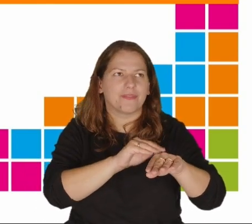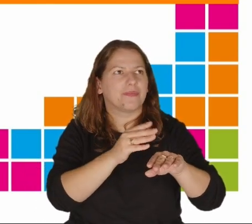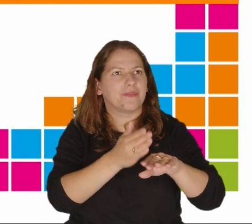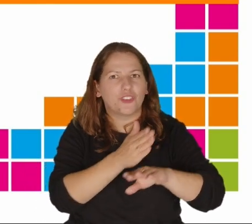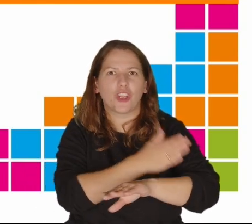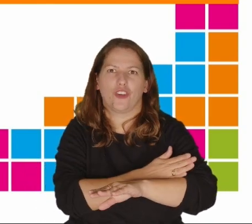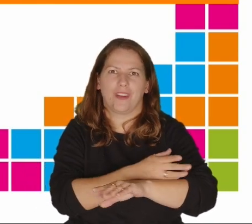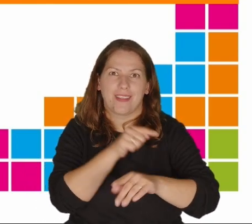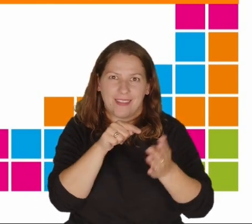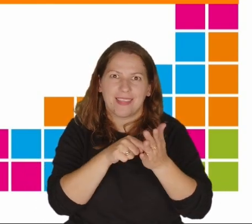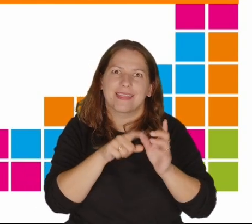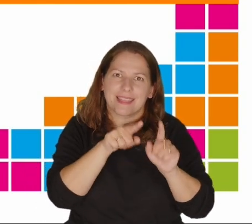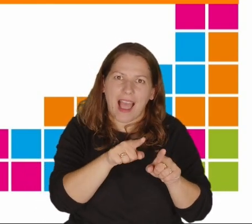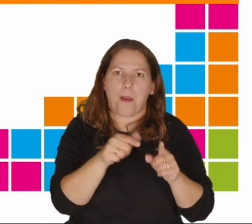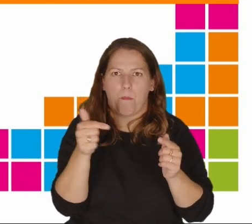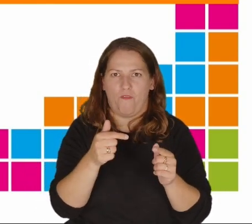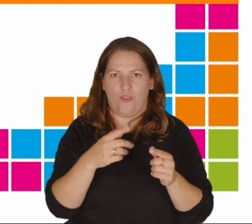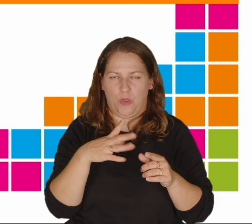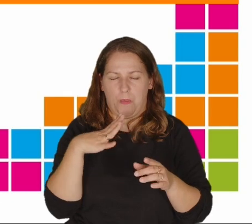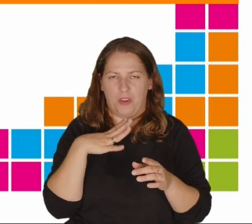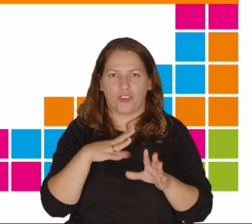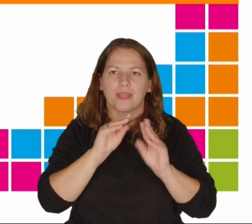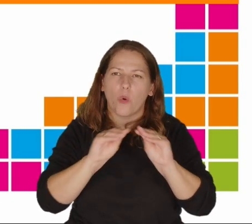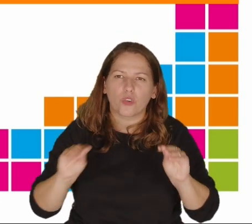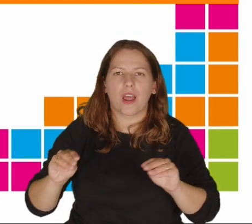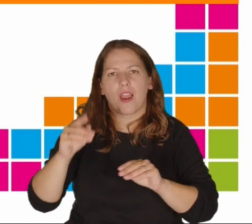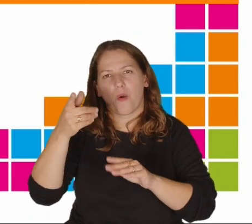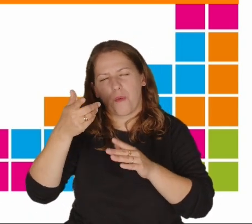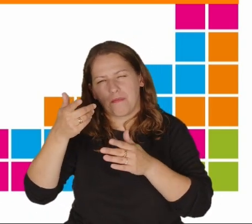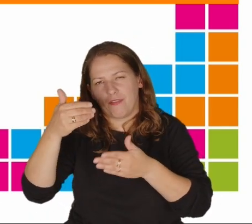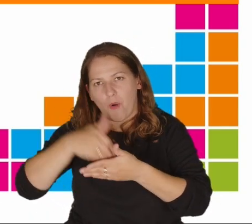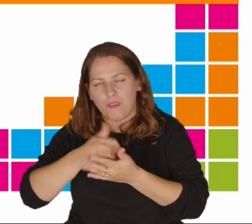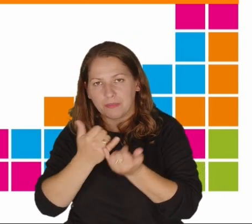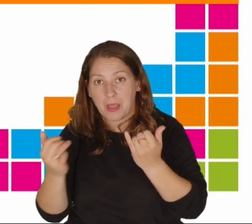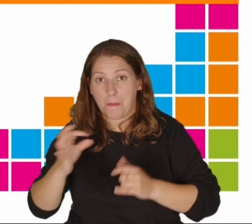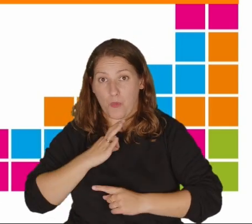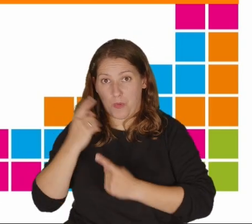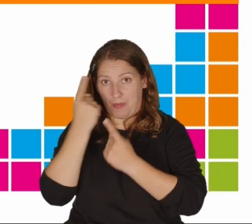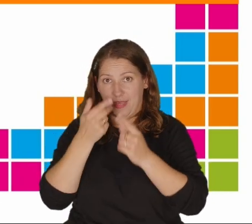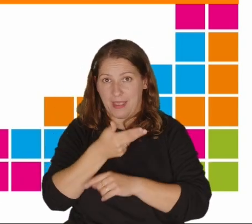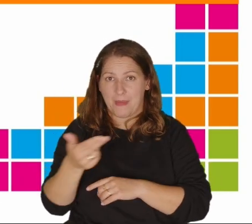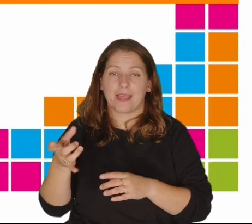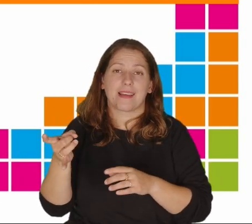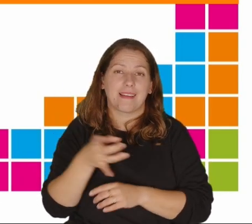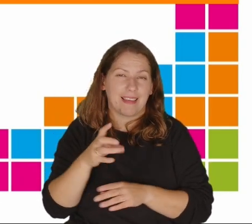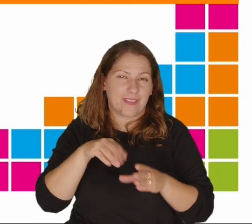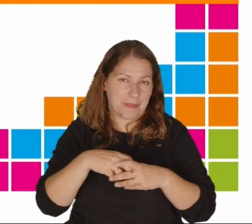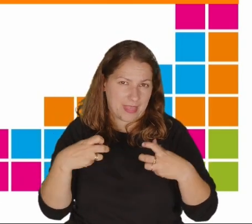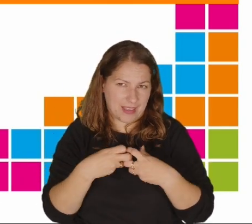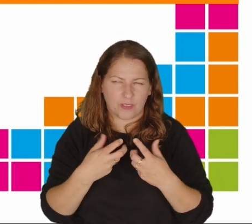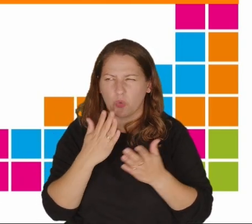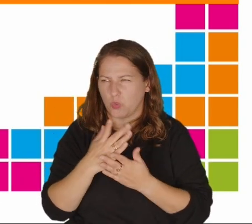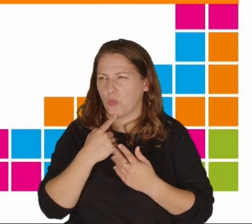Nie mówimy tego szkołom, nie mówimy tego wychowawcom. To o moim poglądzie na temat grania w internecie